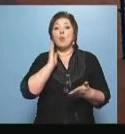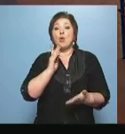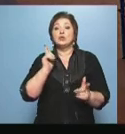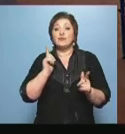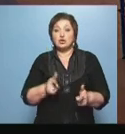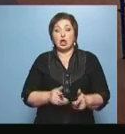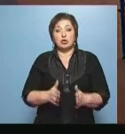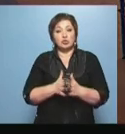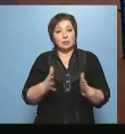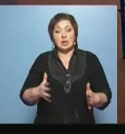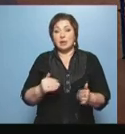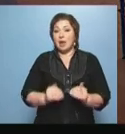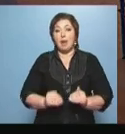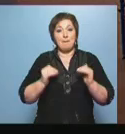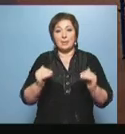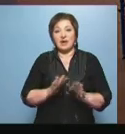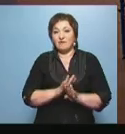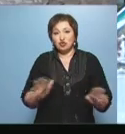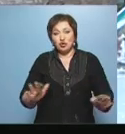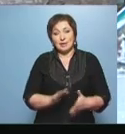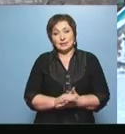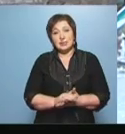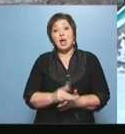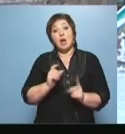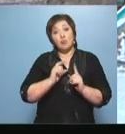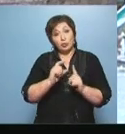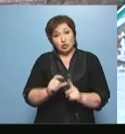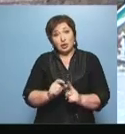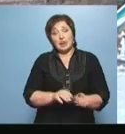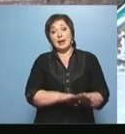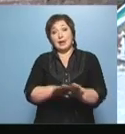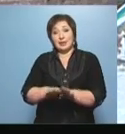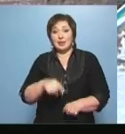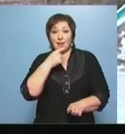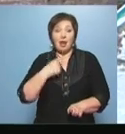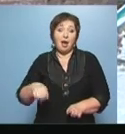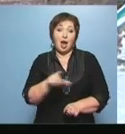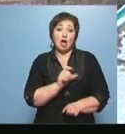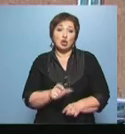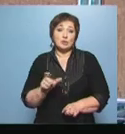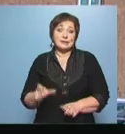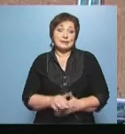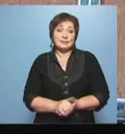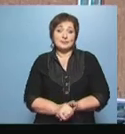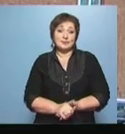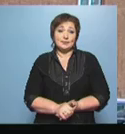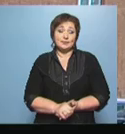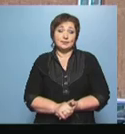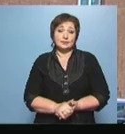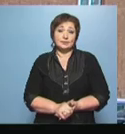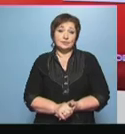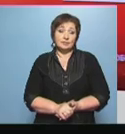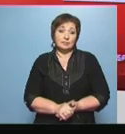допустимую планку не превышать. Следить за этим пообещали и единороссы. Елена Лебедева, Юрий Зелененький, телеканал «Моя